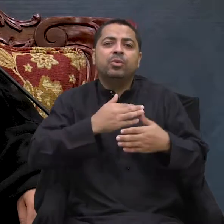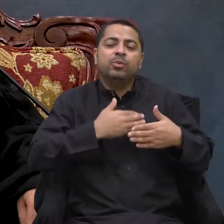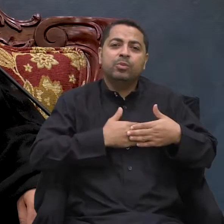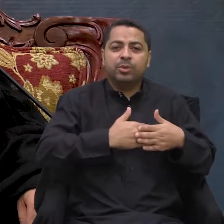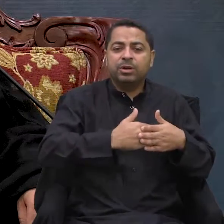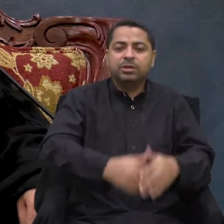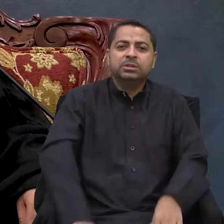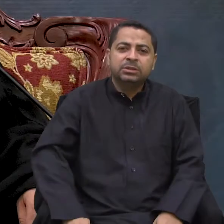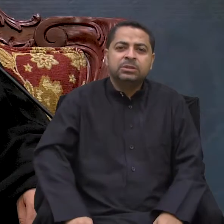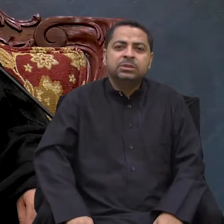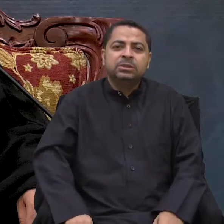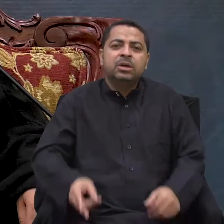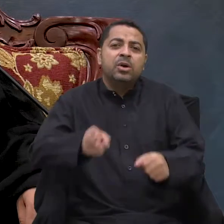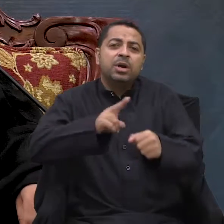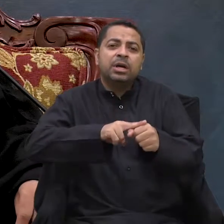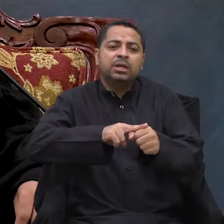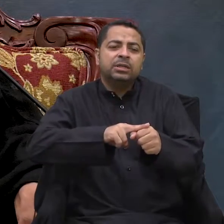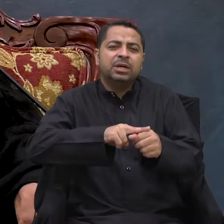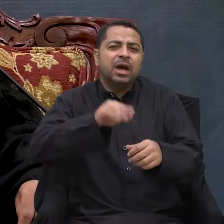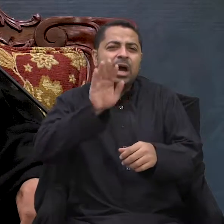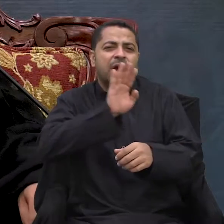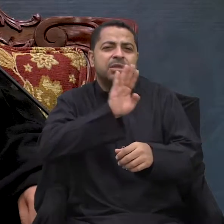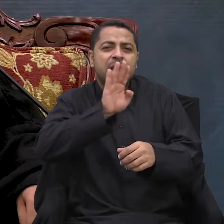فاحتسوا من ذلك التوديع